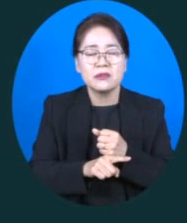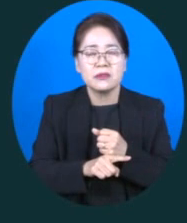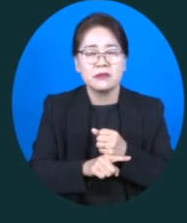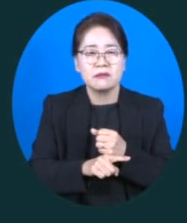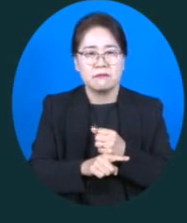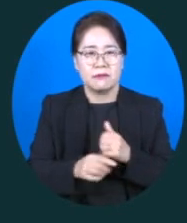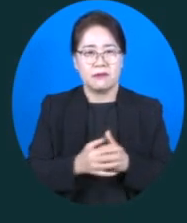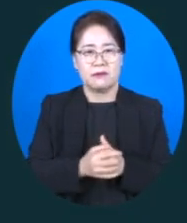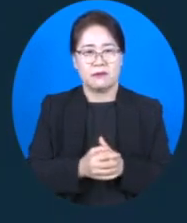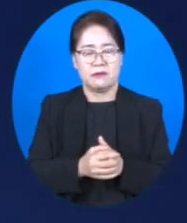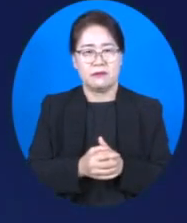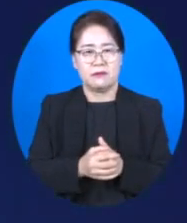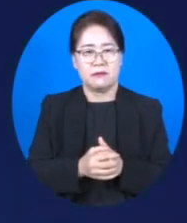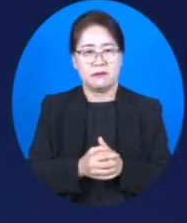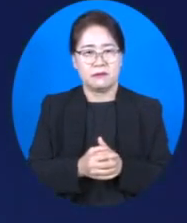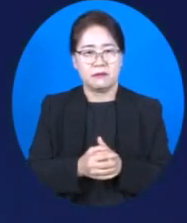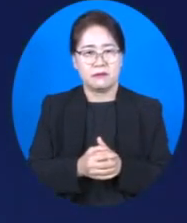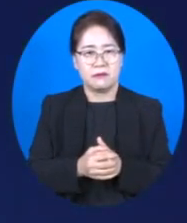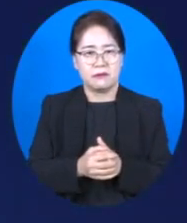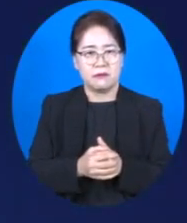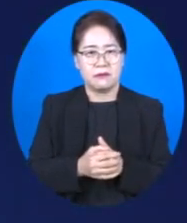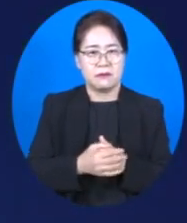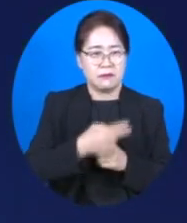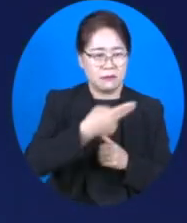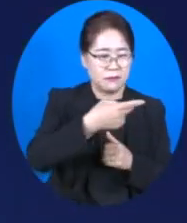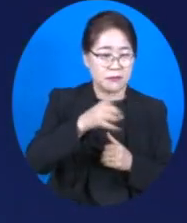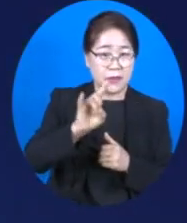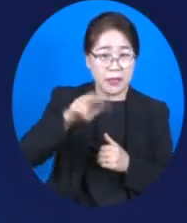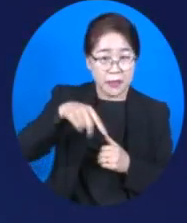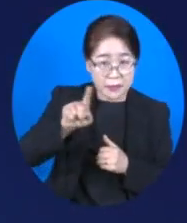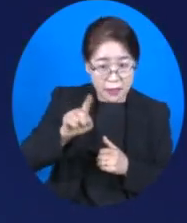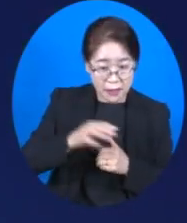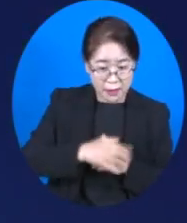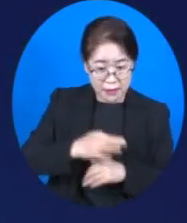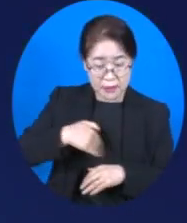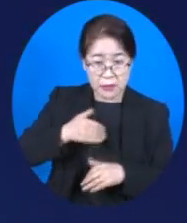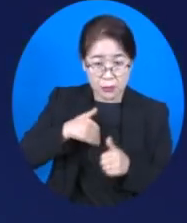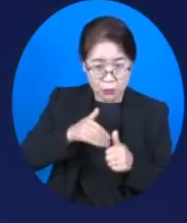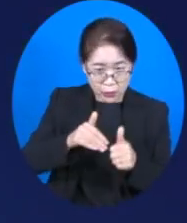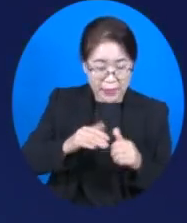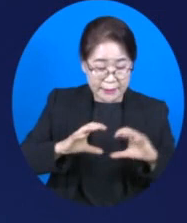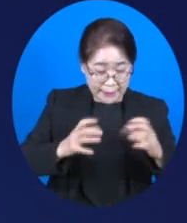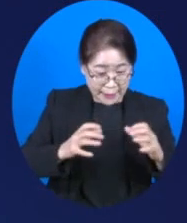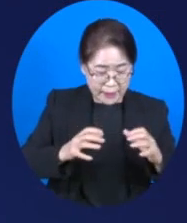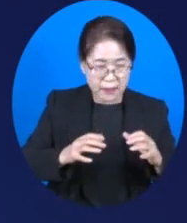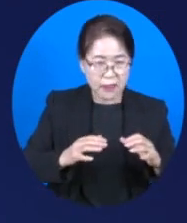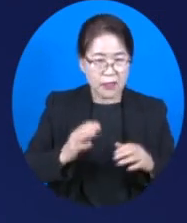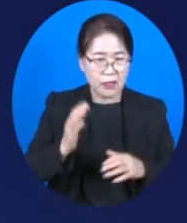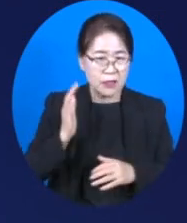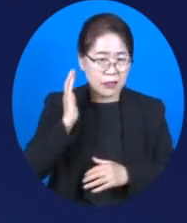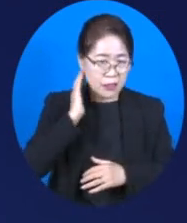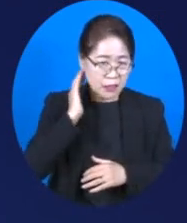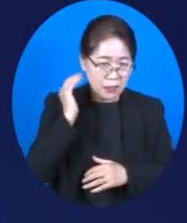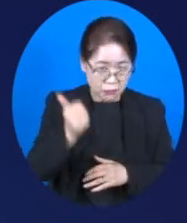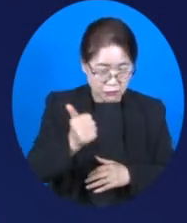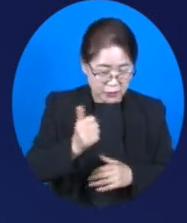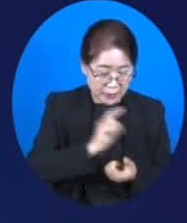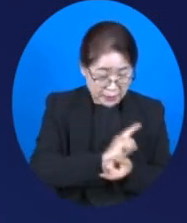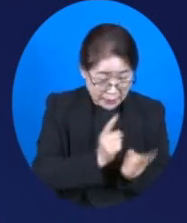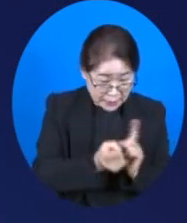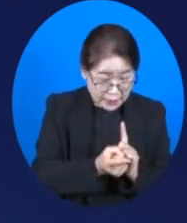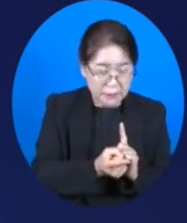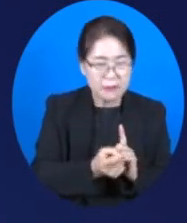대사예요. 그러니까 대사는요, 자신을 파송한 나라의 국가의 원수를 대신하는